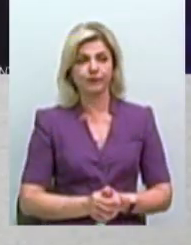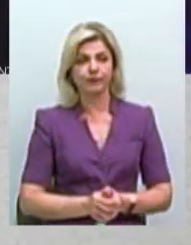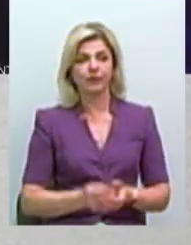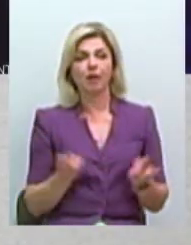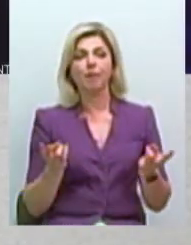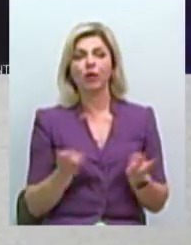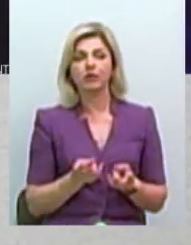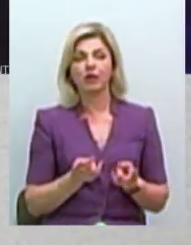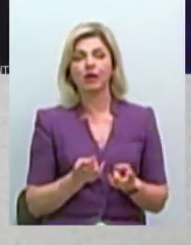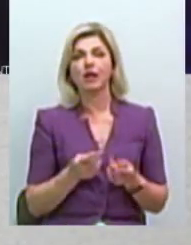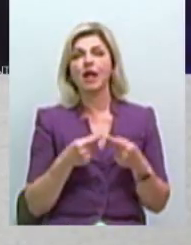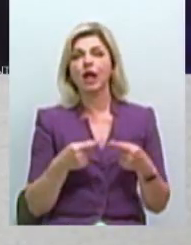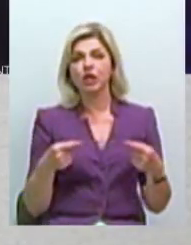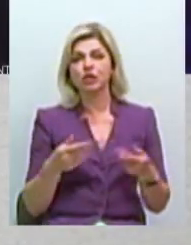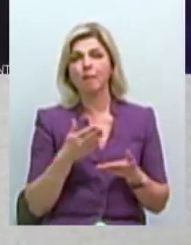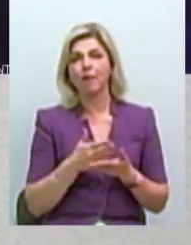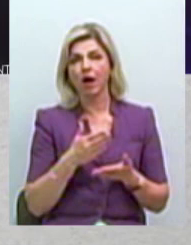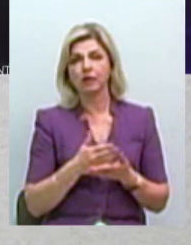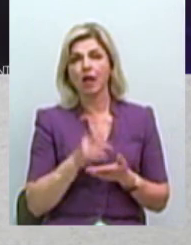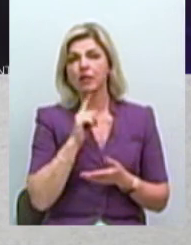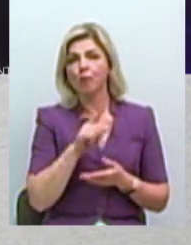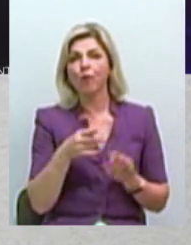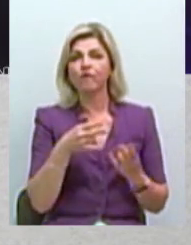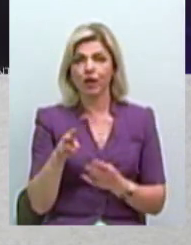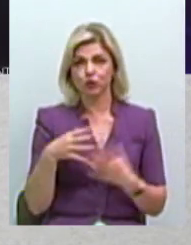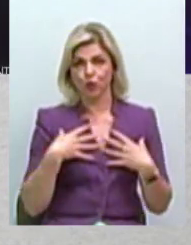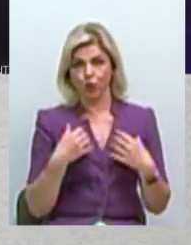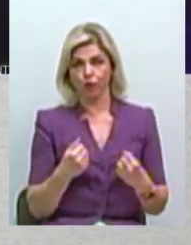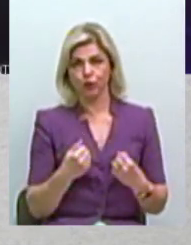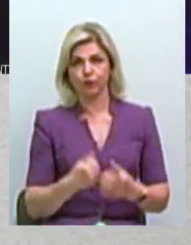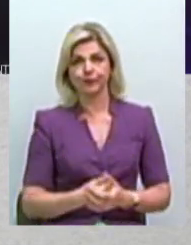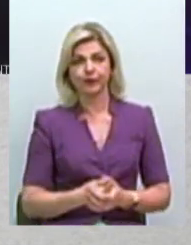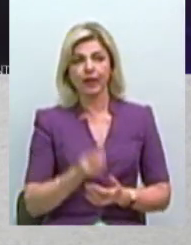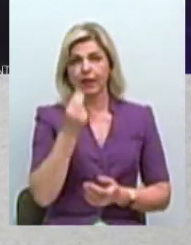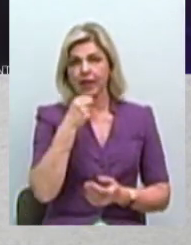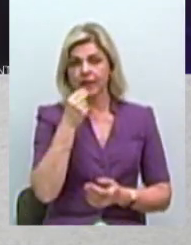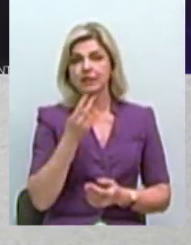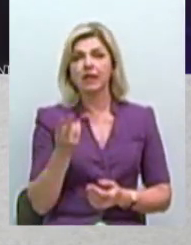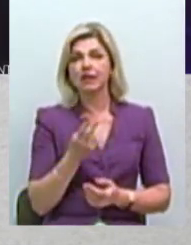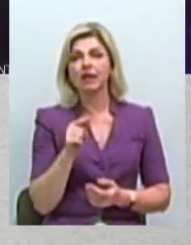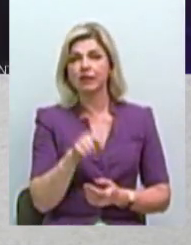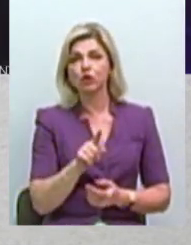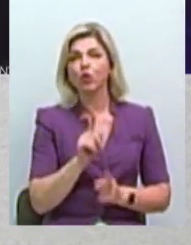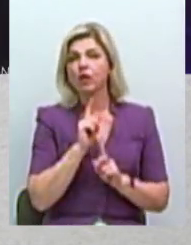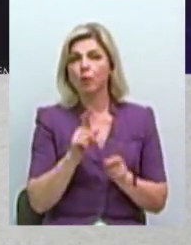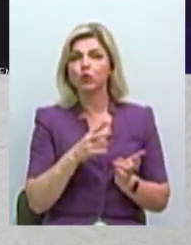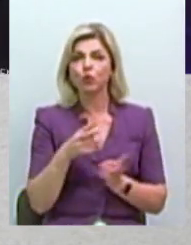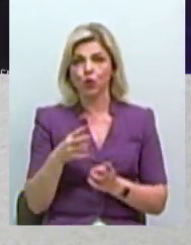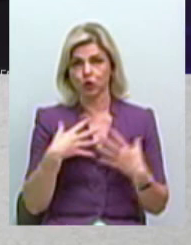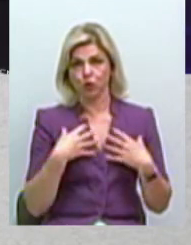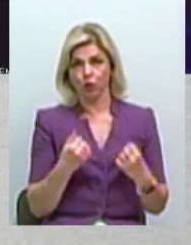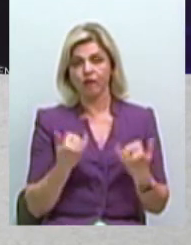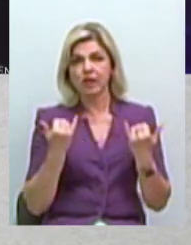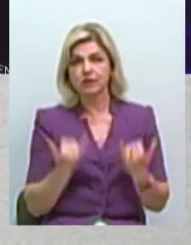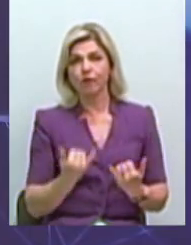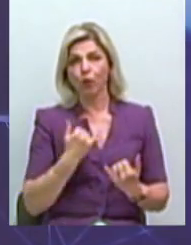потрібно речі мати, які не будуть шкодити здоров'ю. Їсти потрібно те, що не буде шкодити здоров'ю. А на сьогоднішній день у